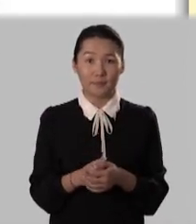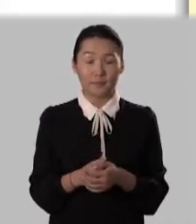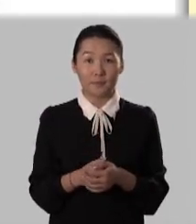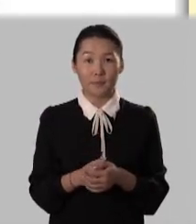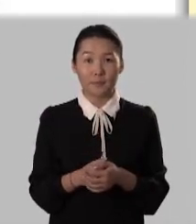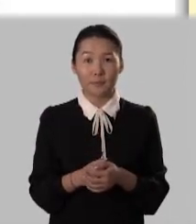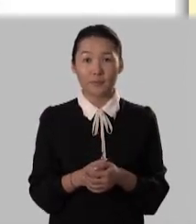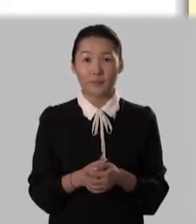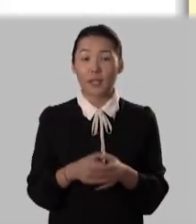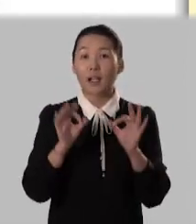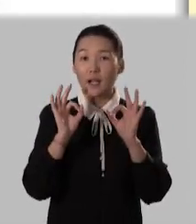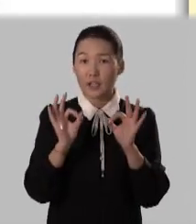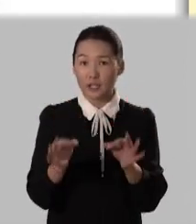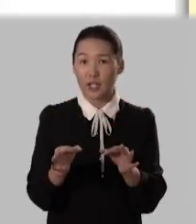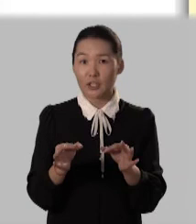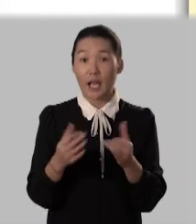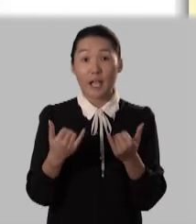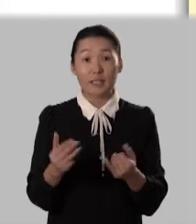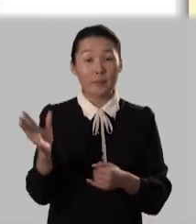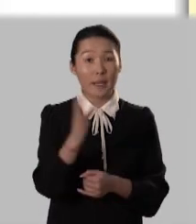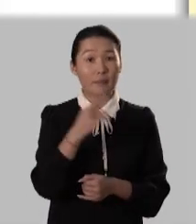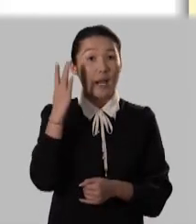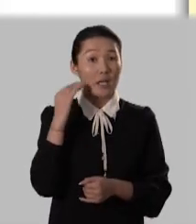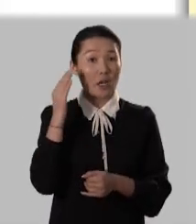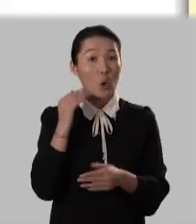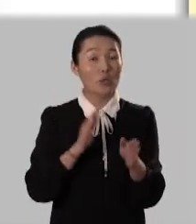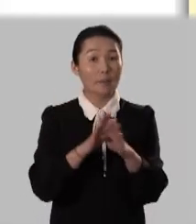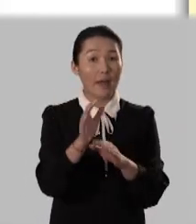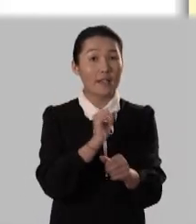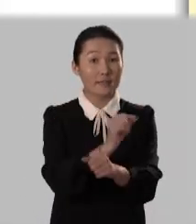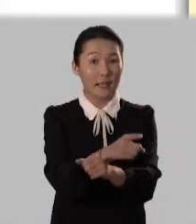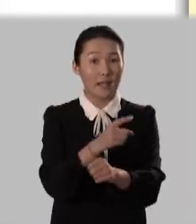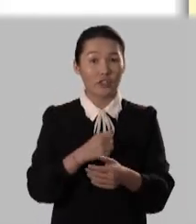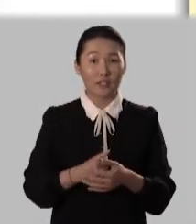конечно теперь мы легко справились с этой задачей